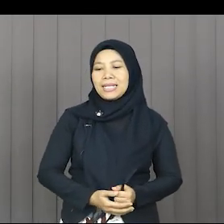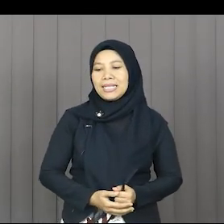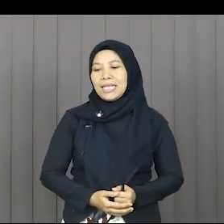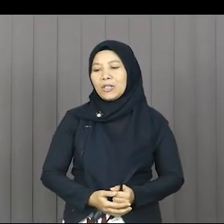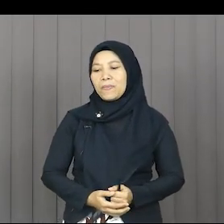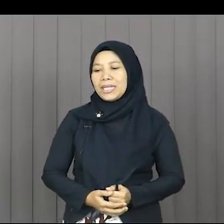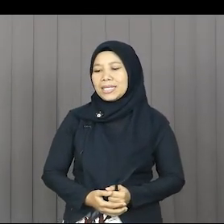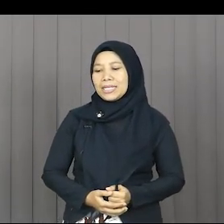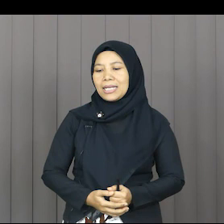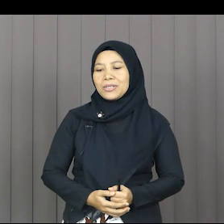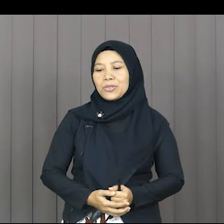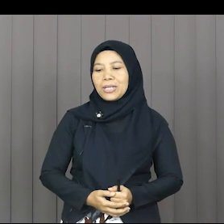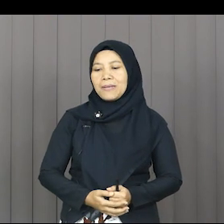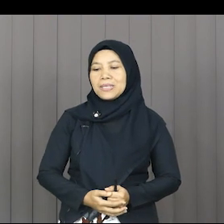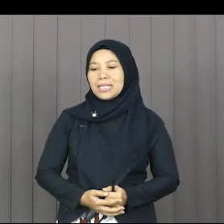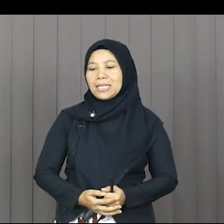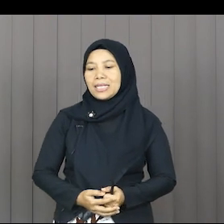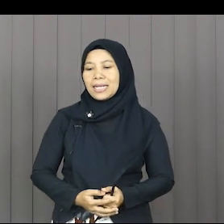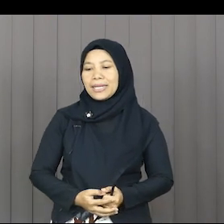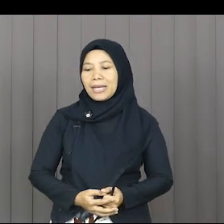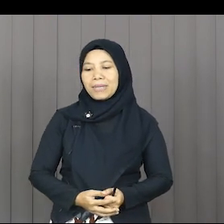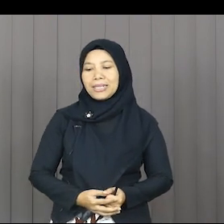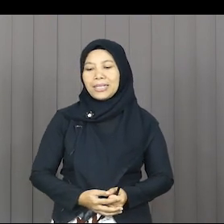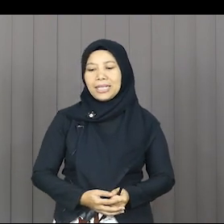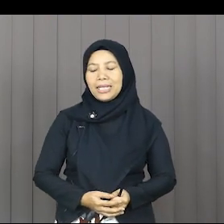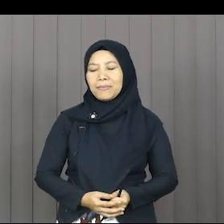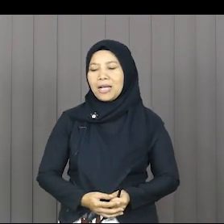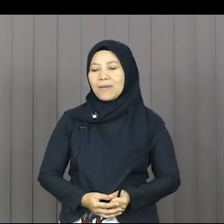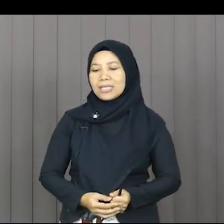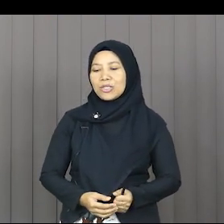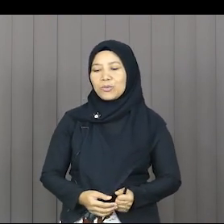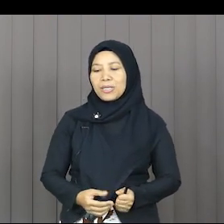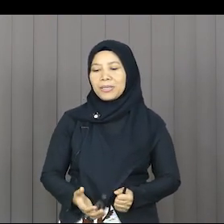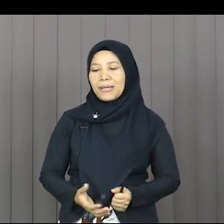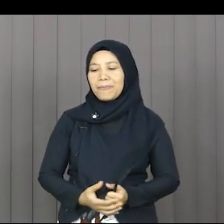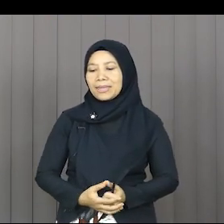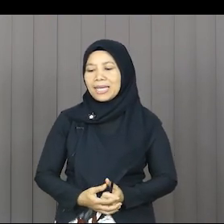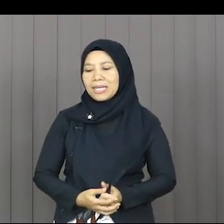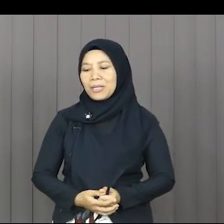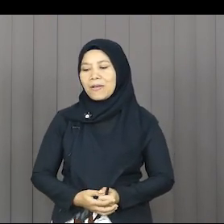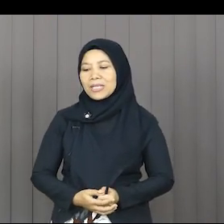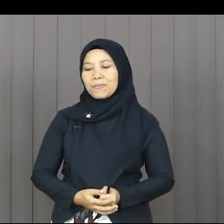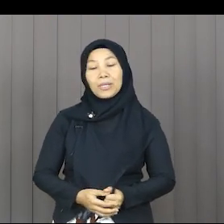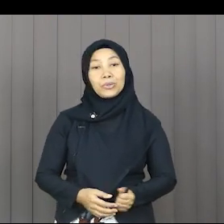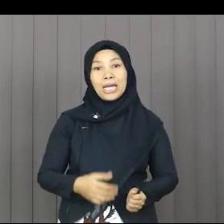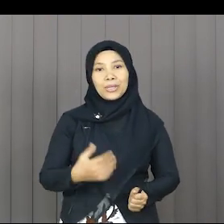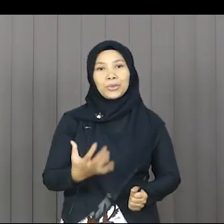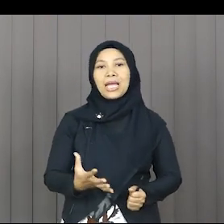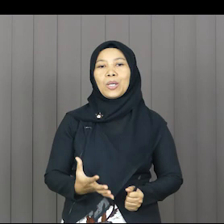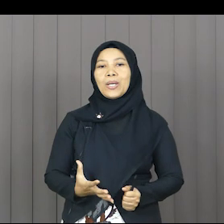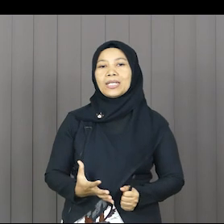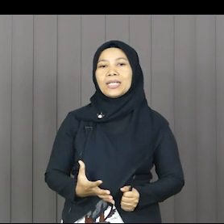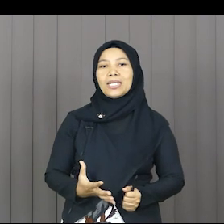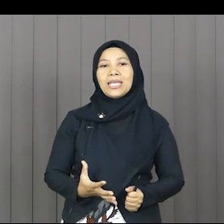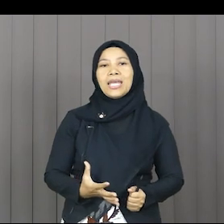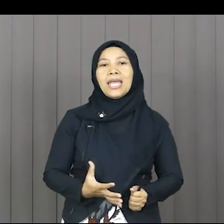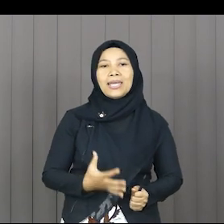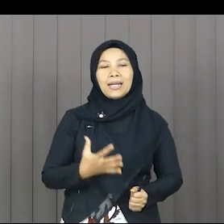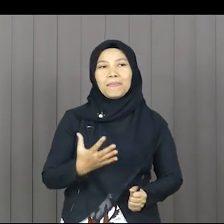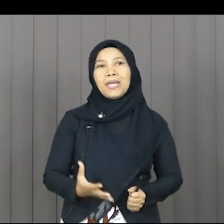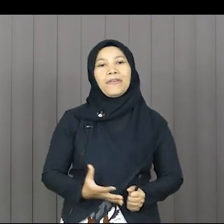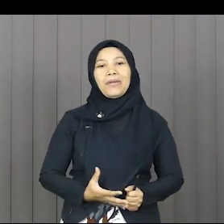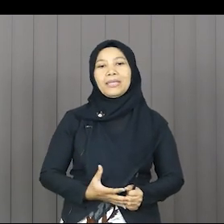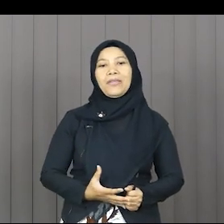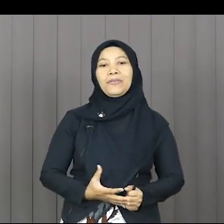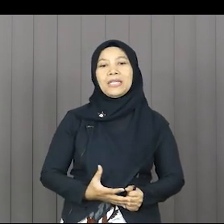bisa direkomendasikan juga menjadi negara yang mandiri, mengawasi sumber pendapatan, mengawasi penggunaan utang luar negeri